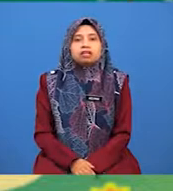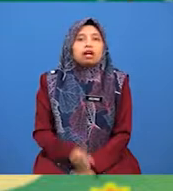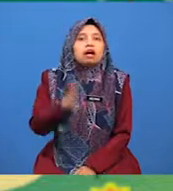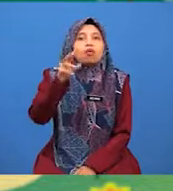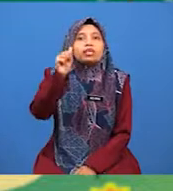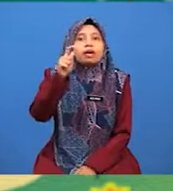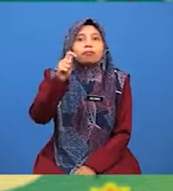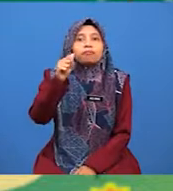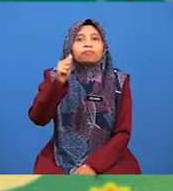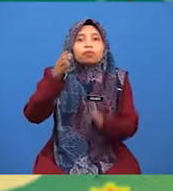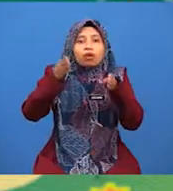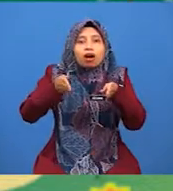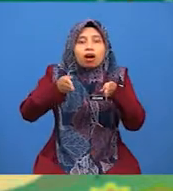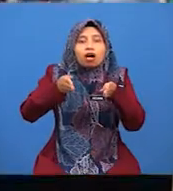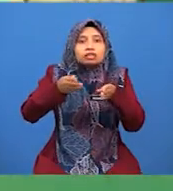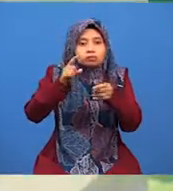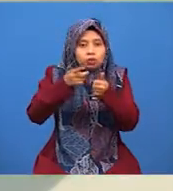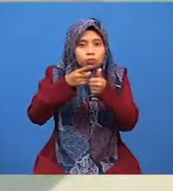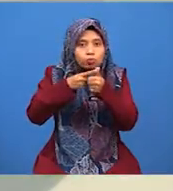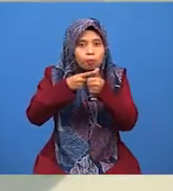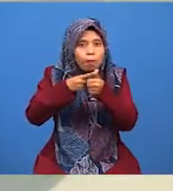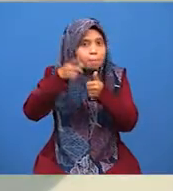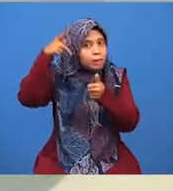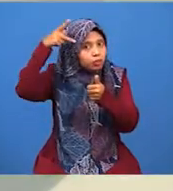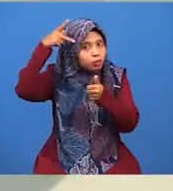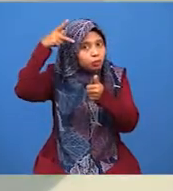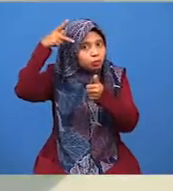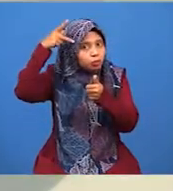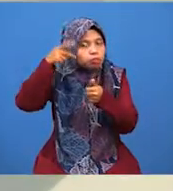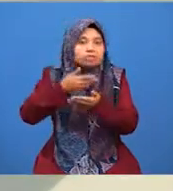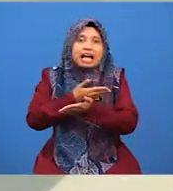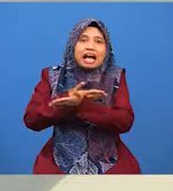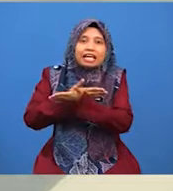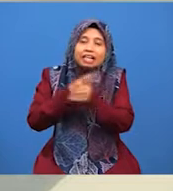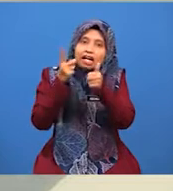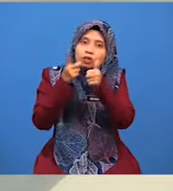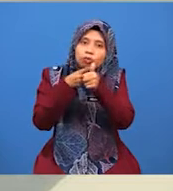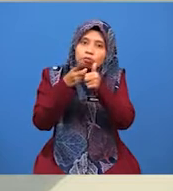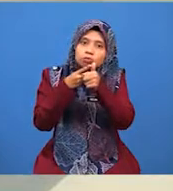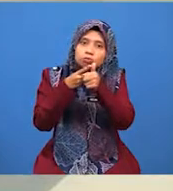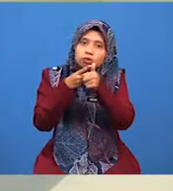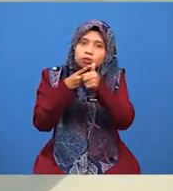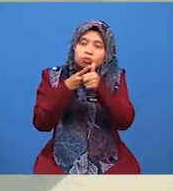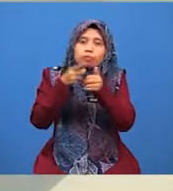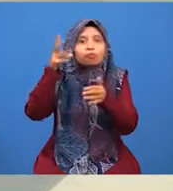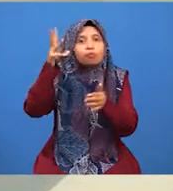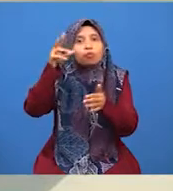Watak utama ialah Parjo. Parjo merupakan anak sulung kepada Wak